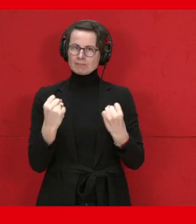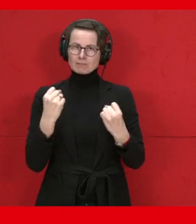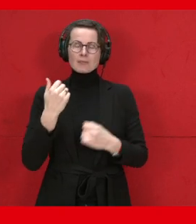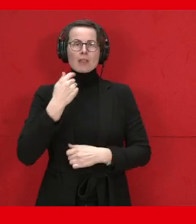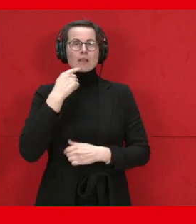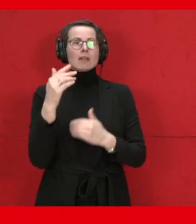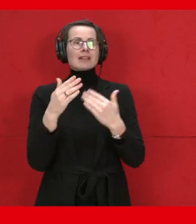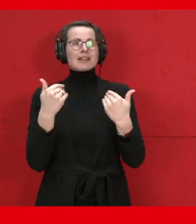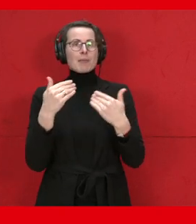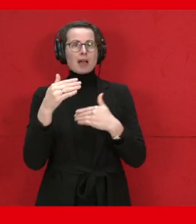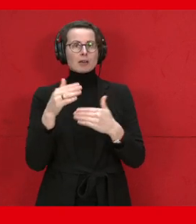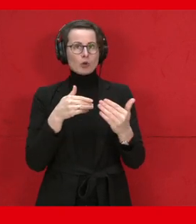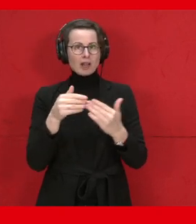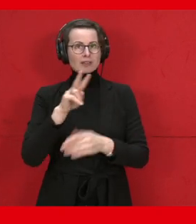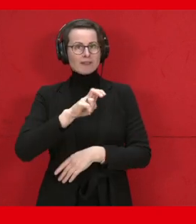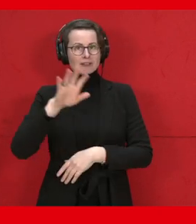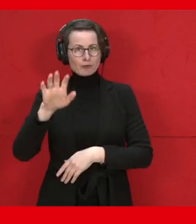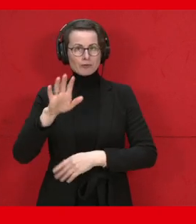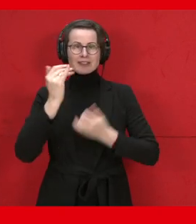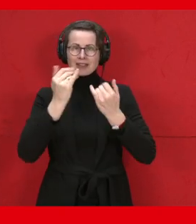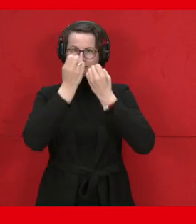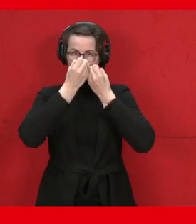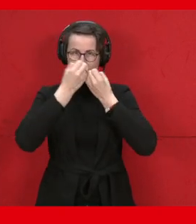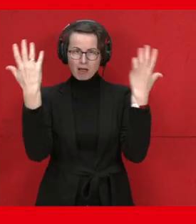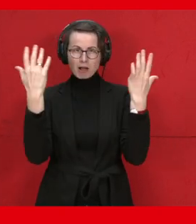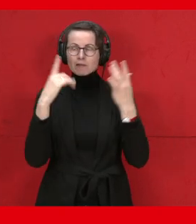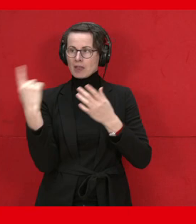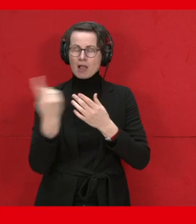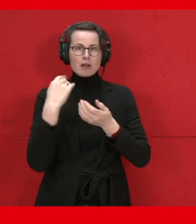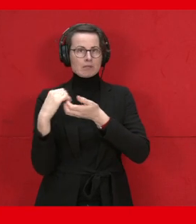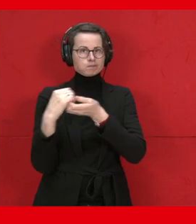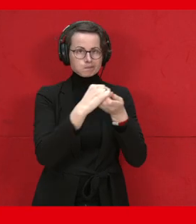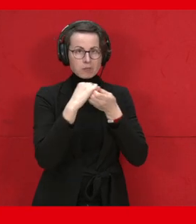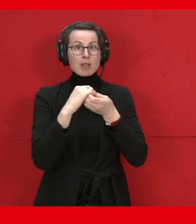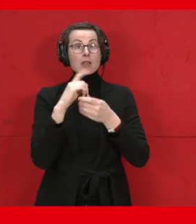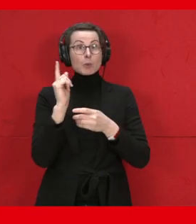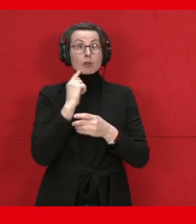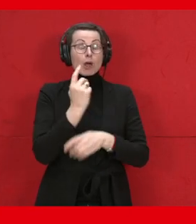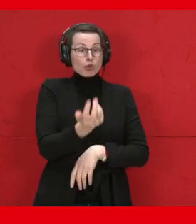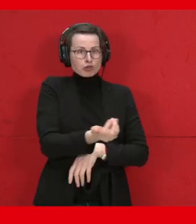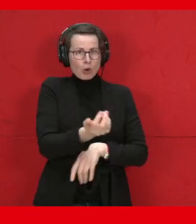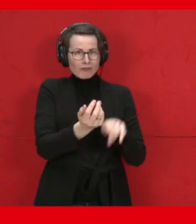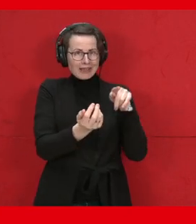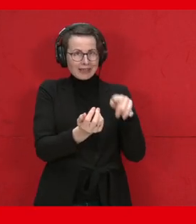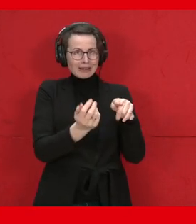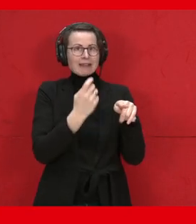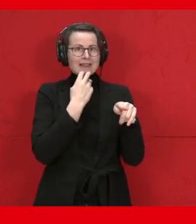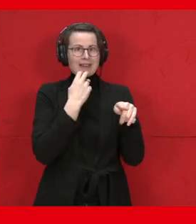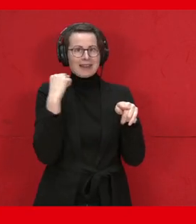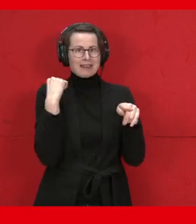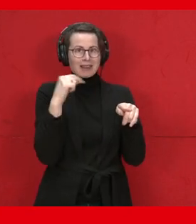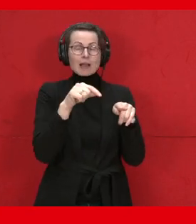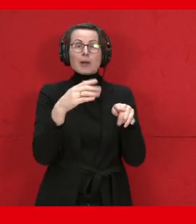2050. Damit sind einige Streitigkeiten auch beigelegt. Es ist jetzt klar, dass wir in großem Umfang eben auch stoffliche Energieträger, Wasserstoff und darauf